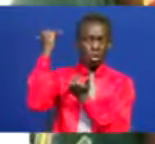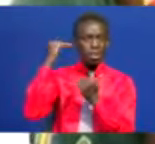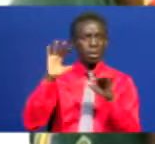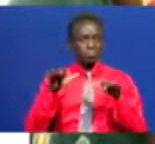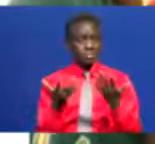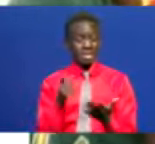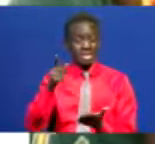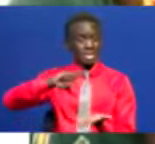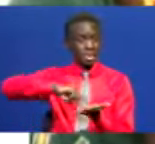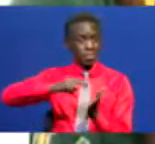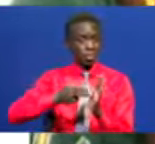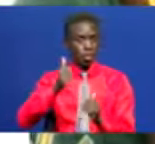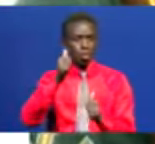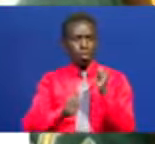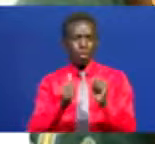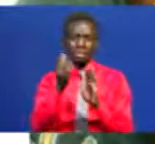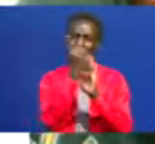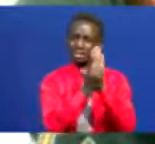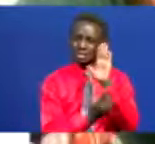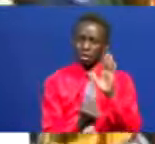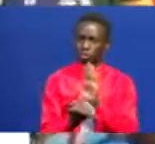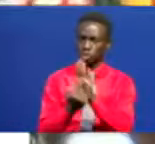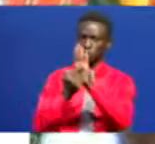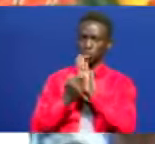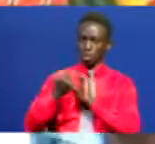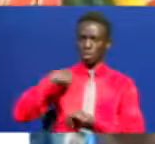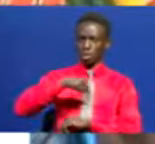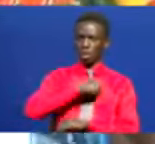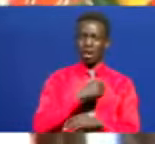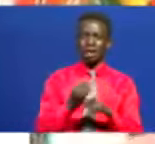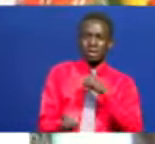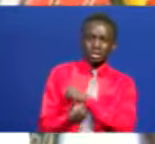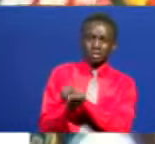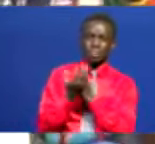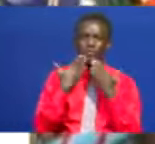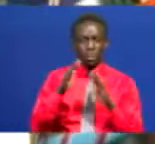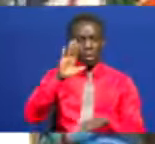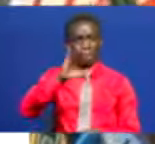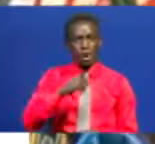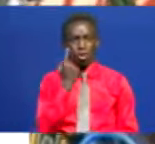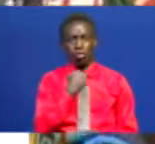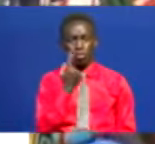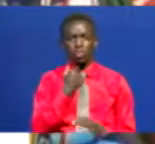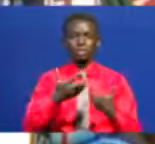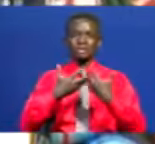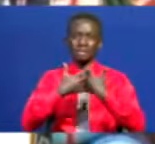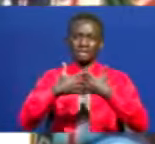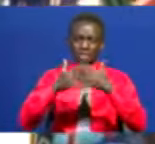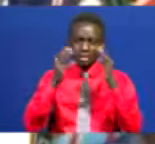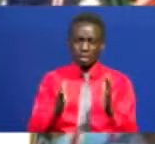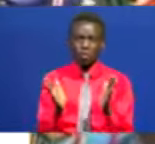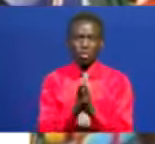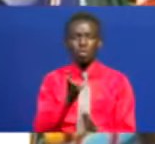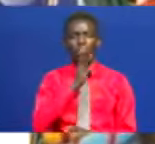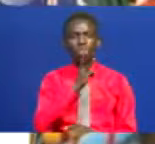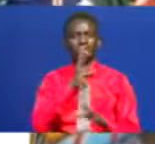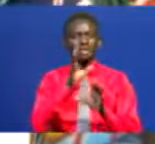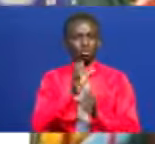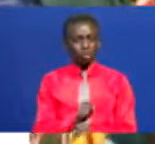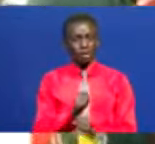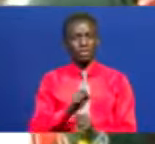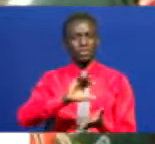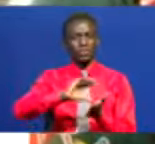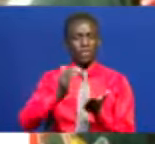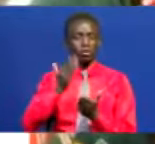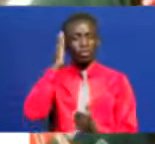ile design tumeonyeshwa na vile tulielezewa na engineers na Water Service Trust Fund itaenda kukamilika.